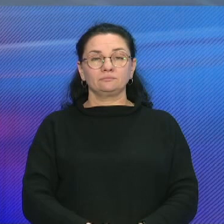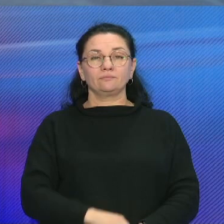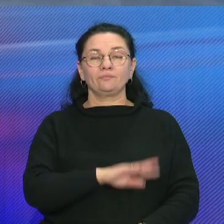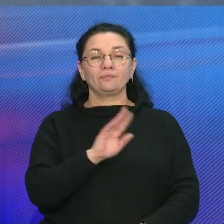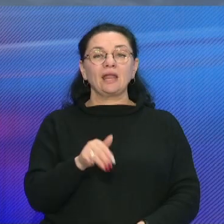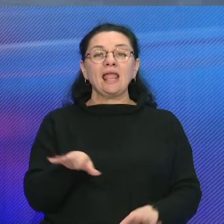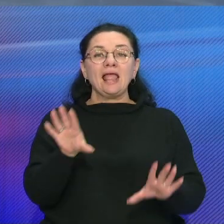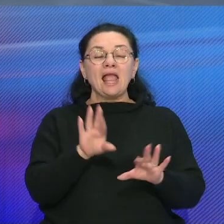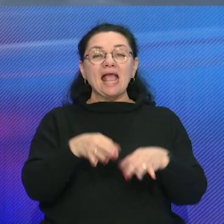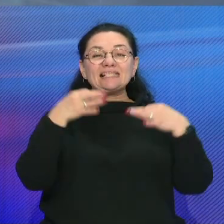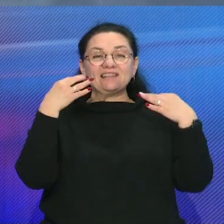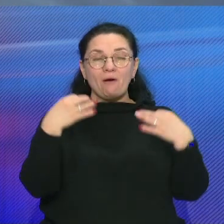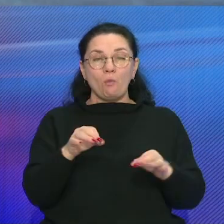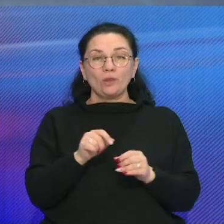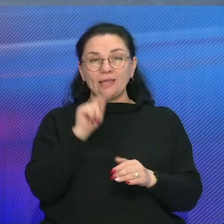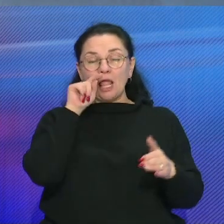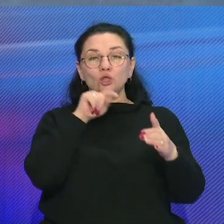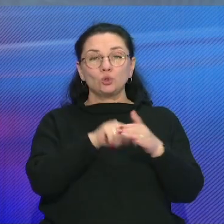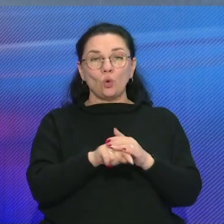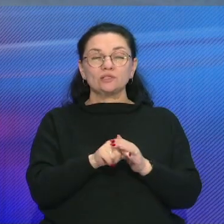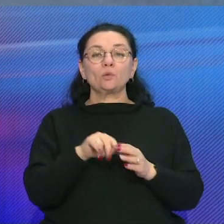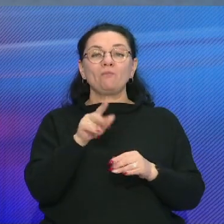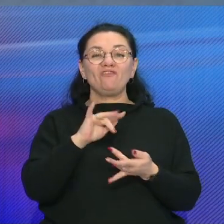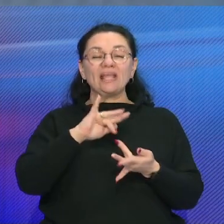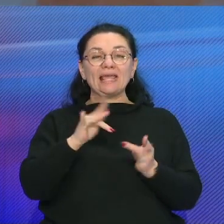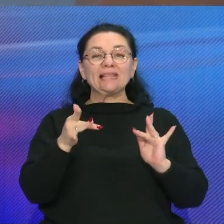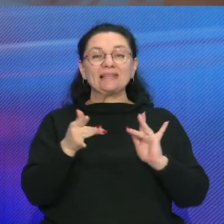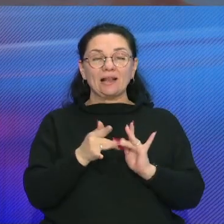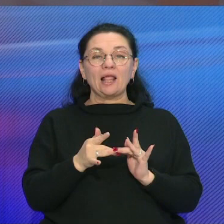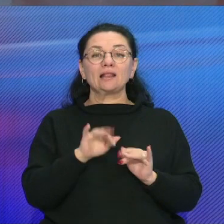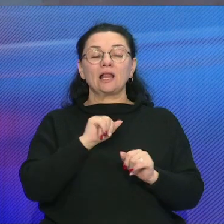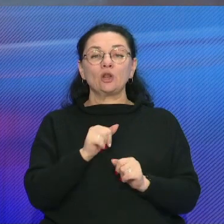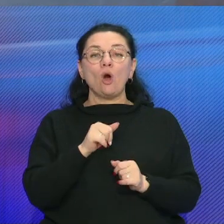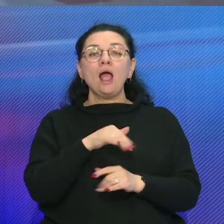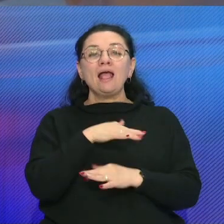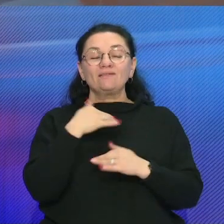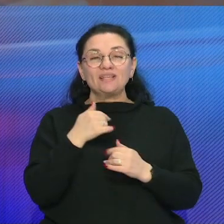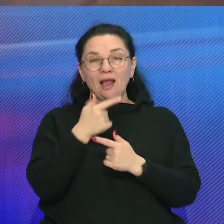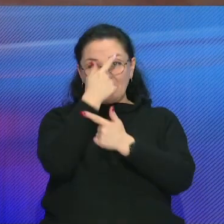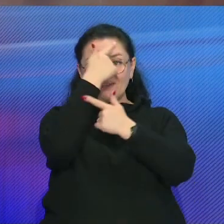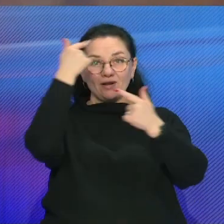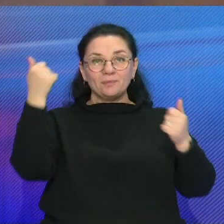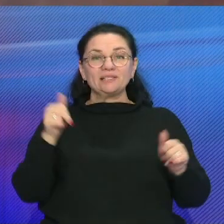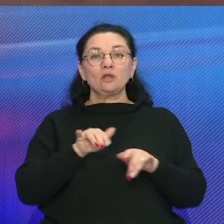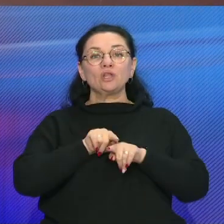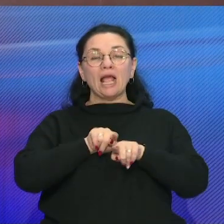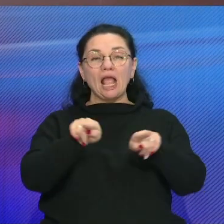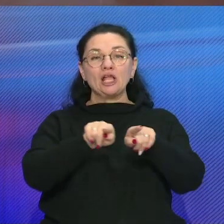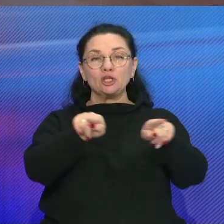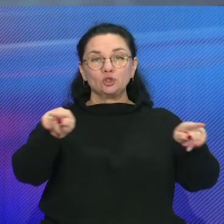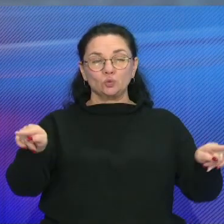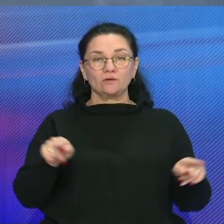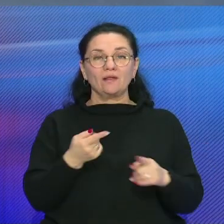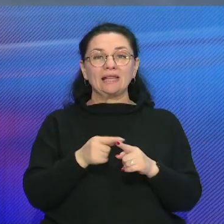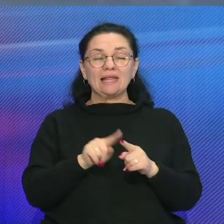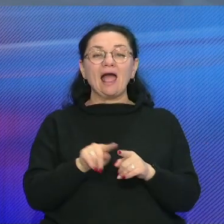Наяўнасць свабоднага доступу карыстальнікаў сеткі інтэрнэт да вялікай колькасці інфармацыйных рэсурсаў можа выкарыстоўвацца для